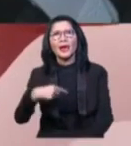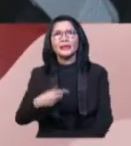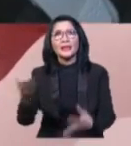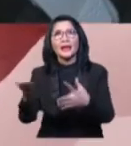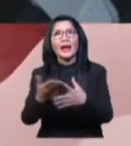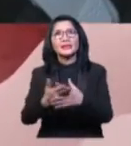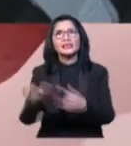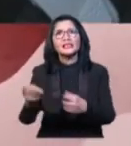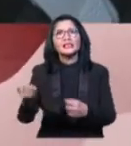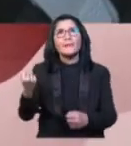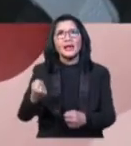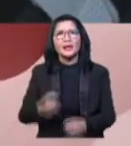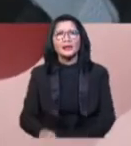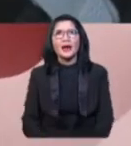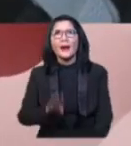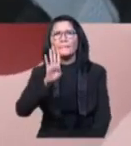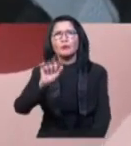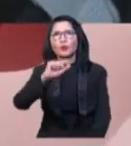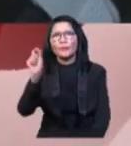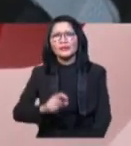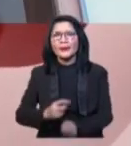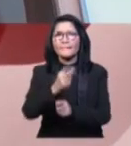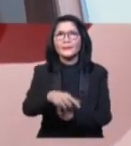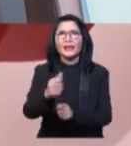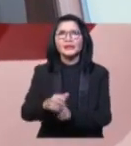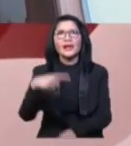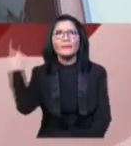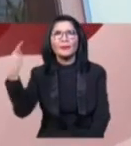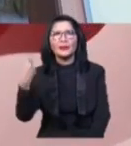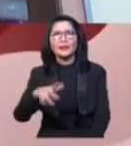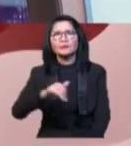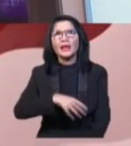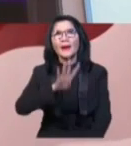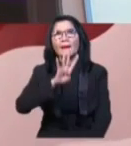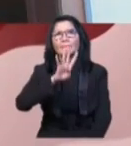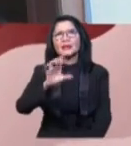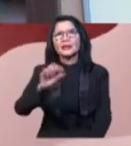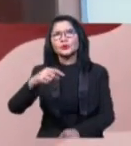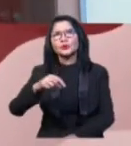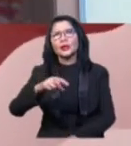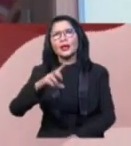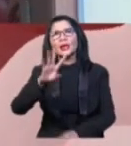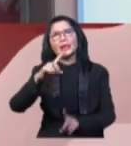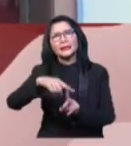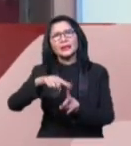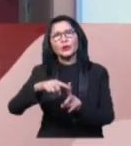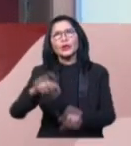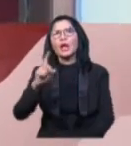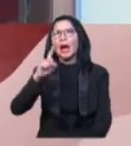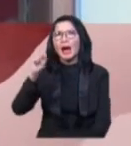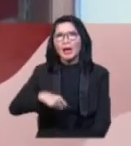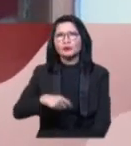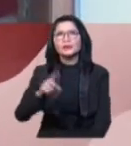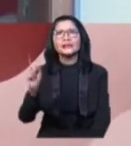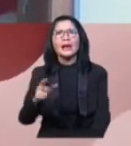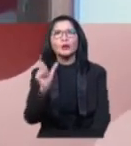akses pasar ya, adalah 40% belanja pemerintah atau setara dengan 420 triliun, ini diwajibkan dikerjakan